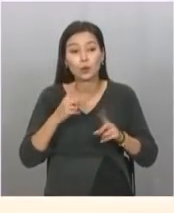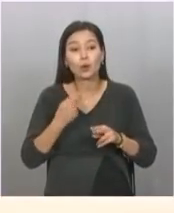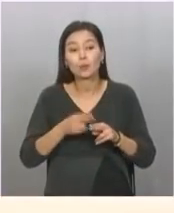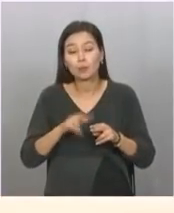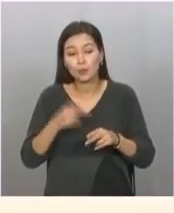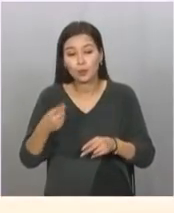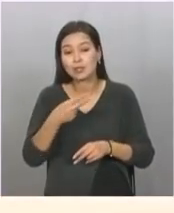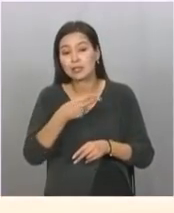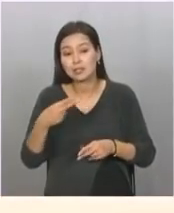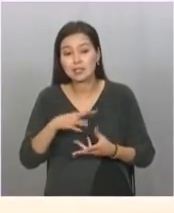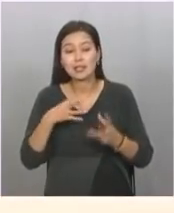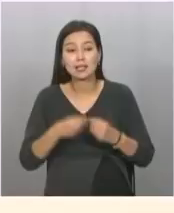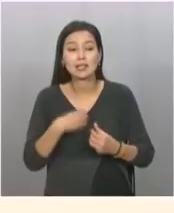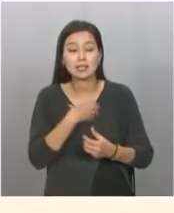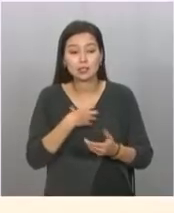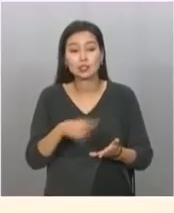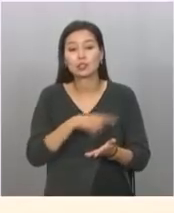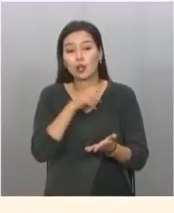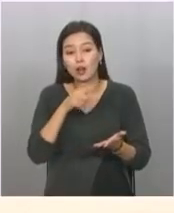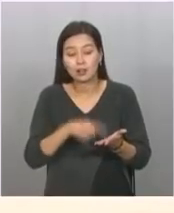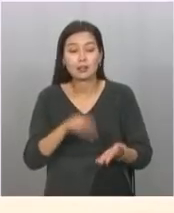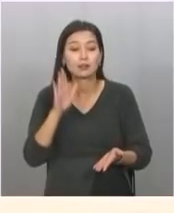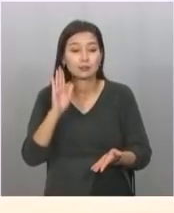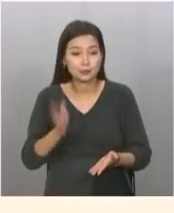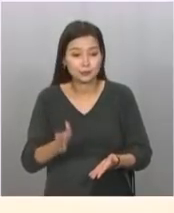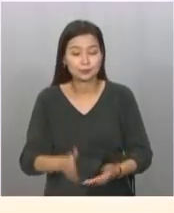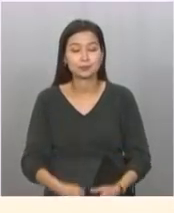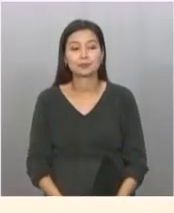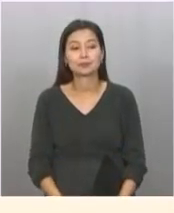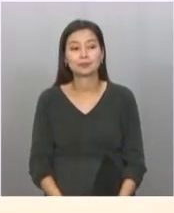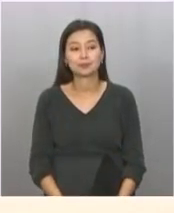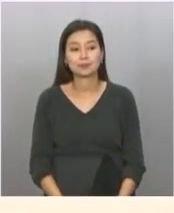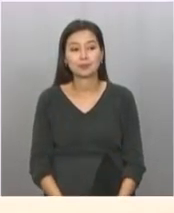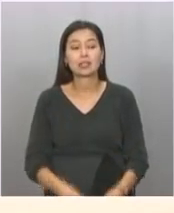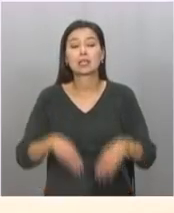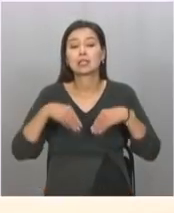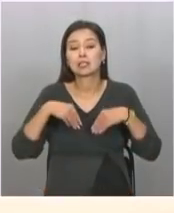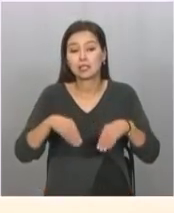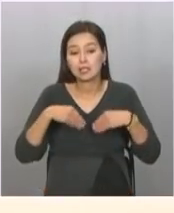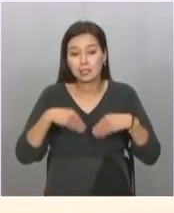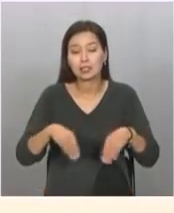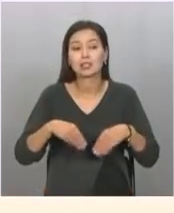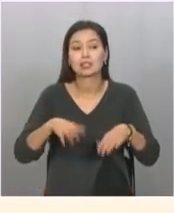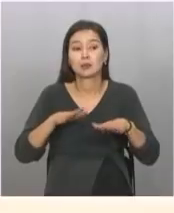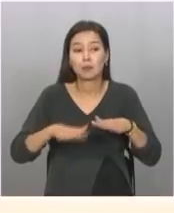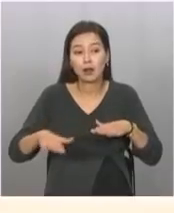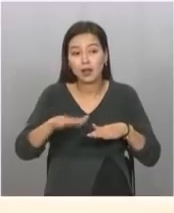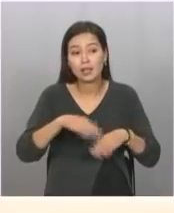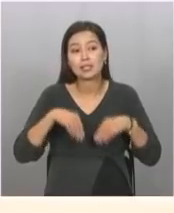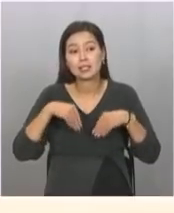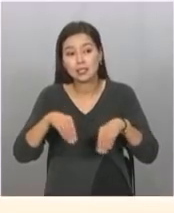осы мәтіннің негізінде сұрақтар құрастыратын боламыз. Егіндік алқапты егіс